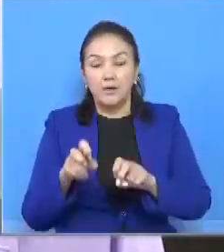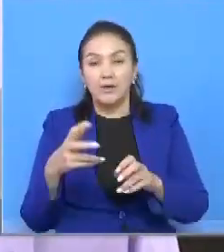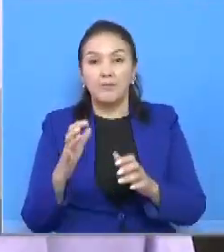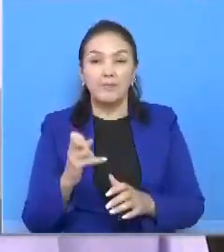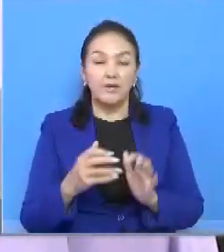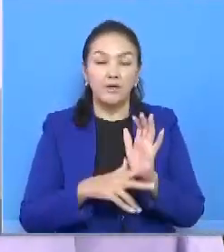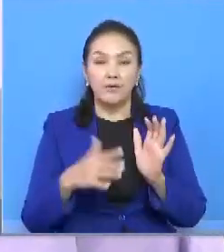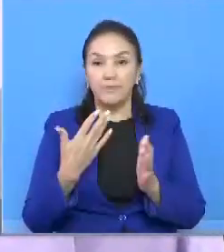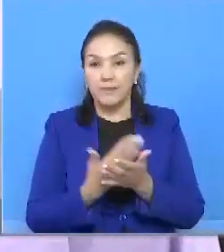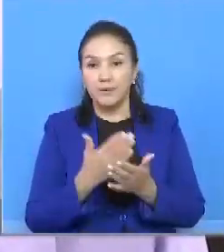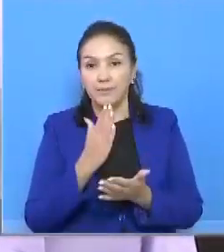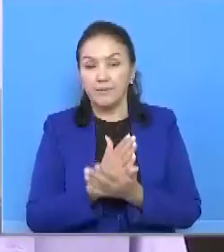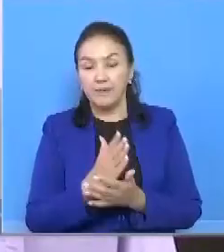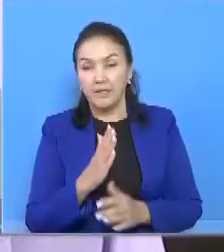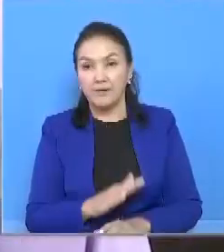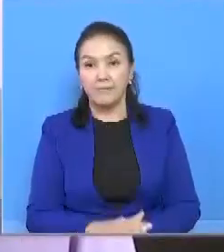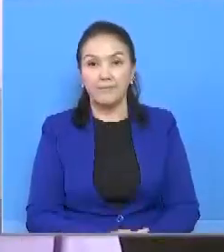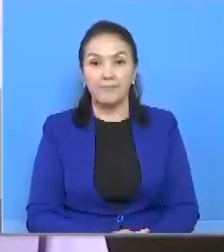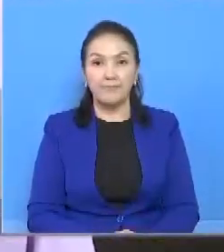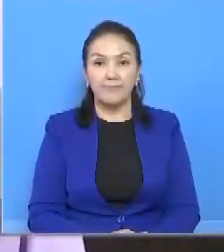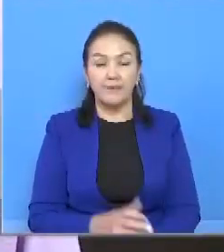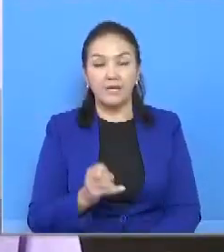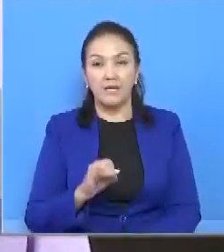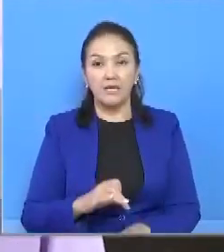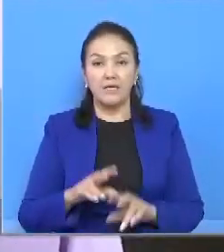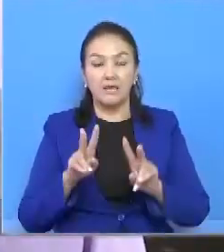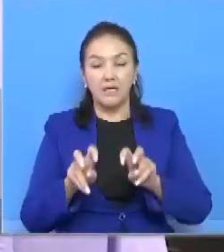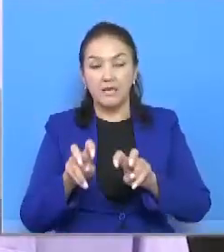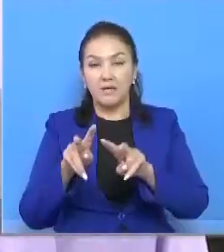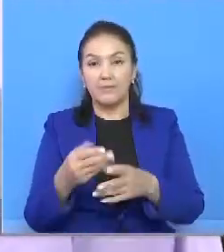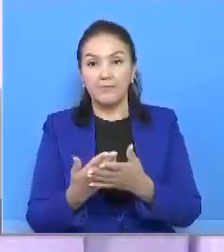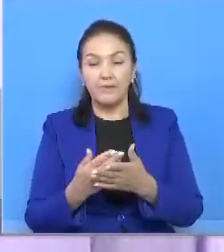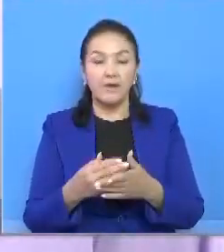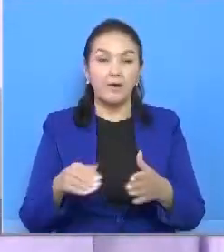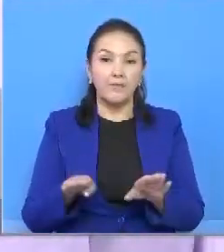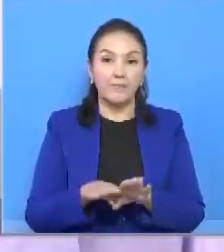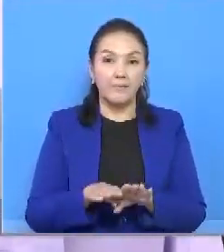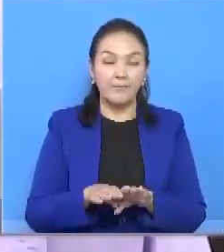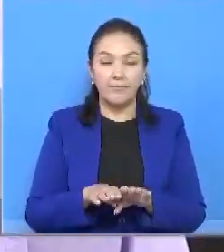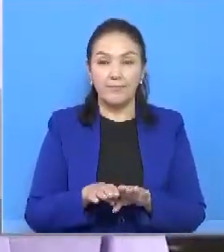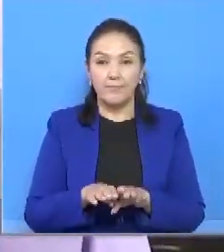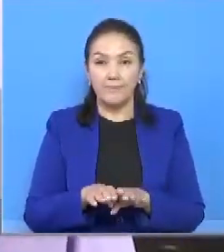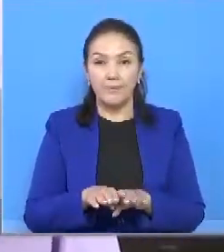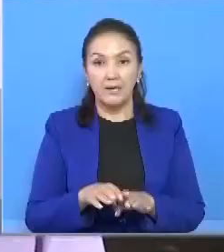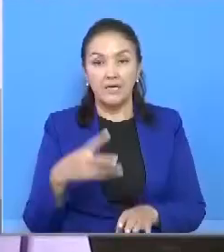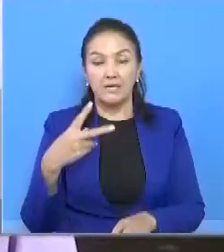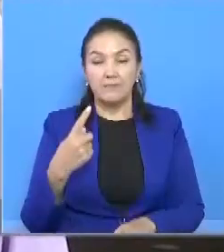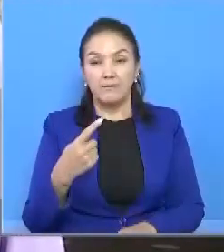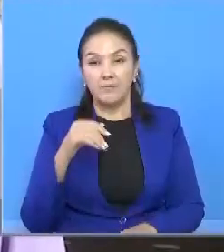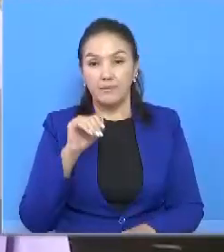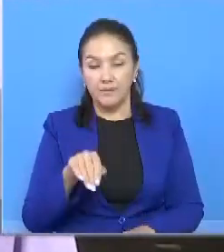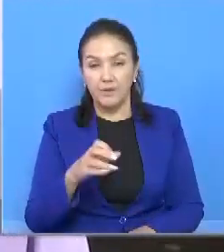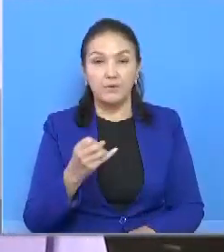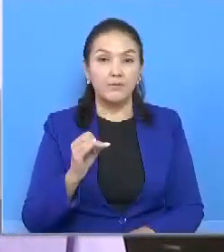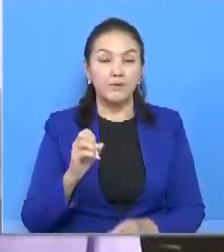557860 гектары өнделгені 550 мың гектар. Азиялық шегірткені өндеуге жататын көлемі 20500 гектар,